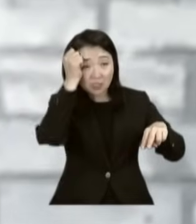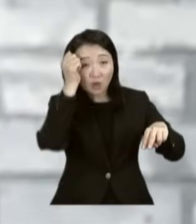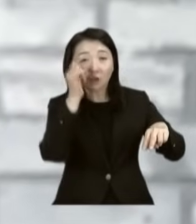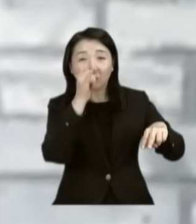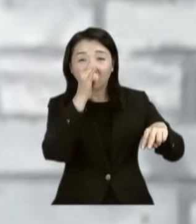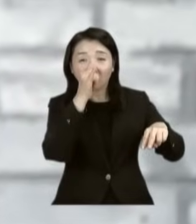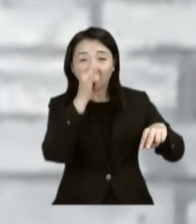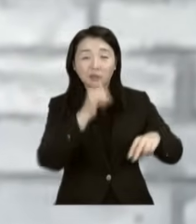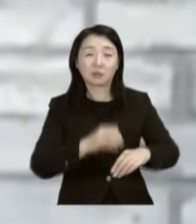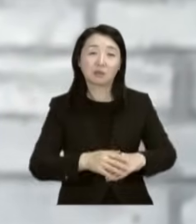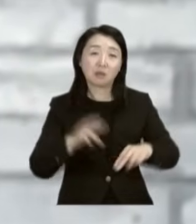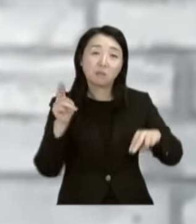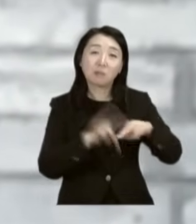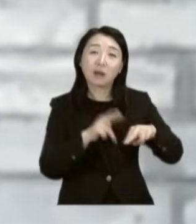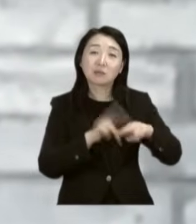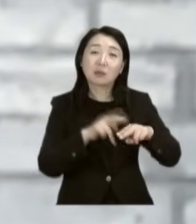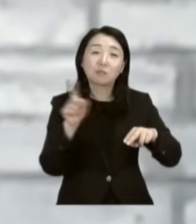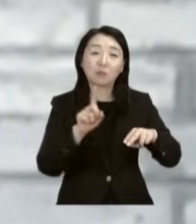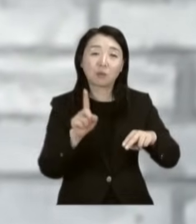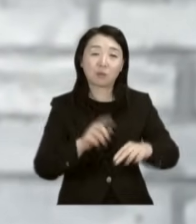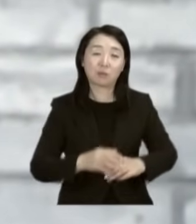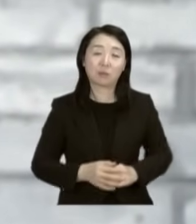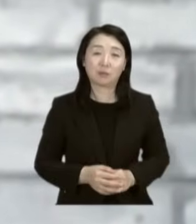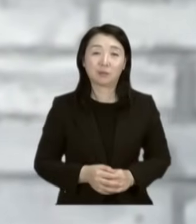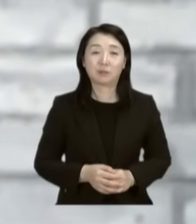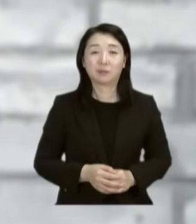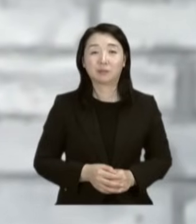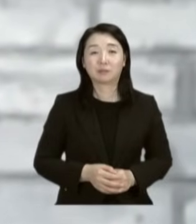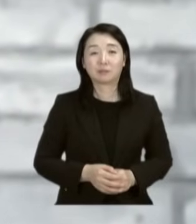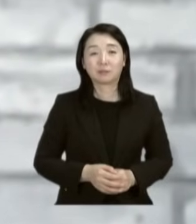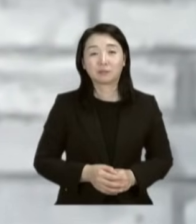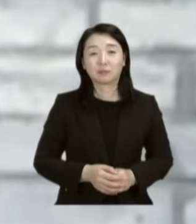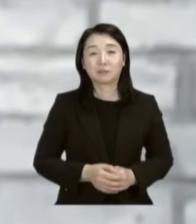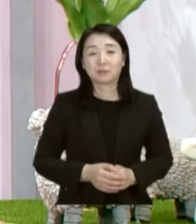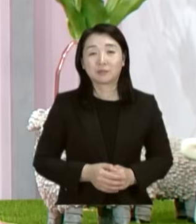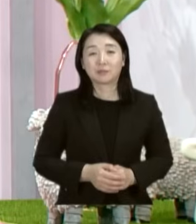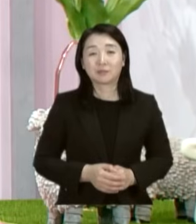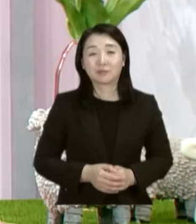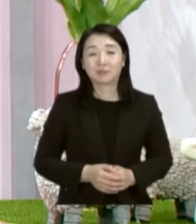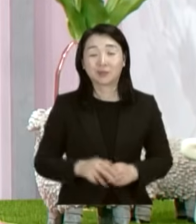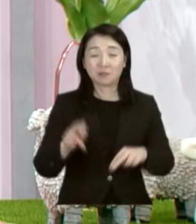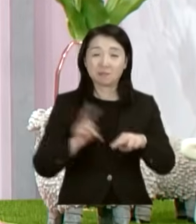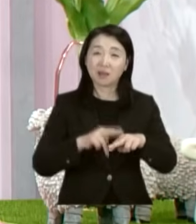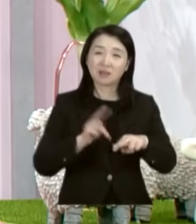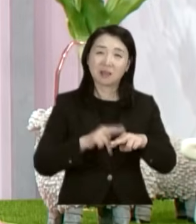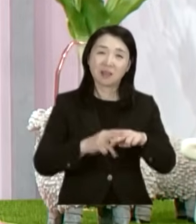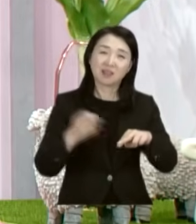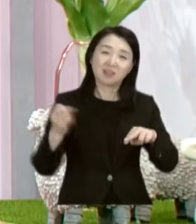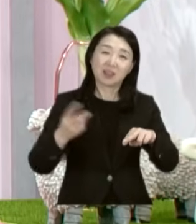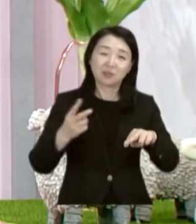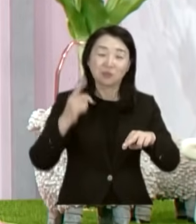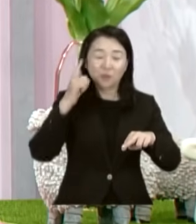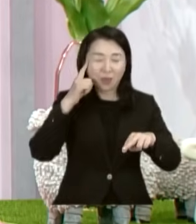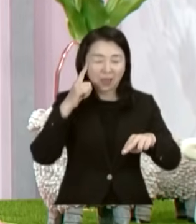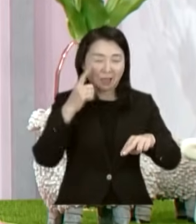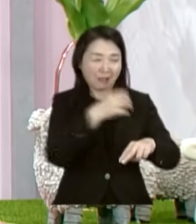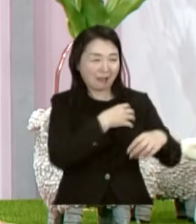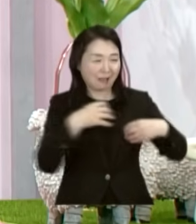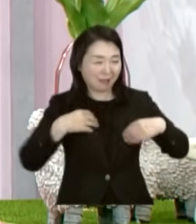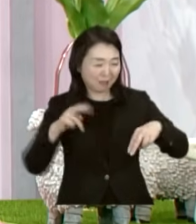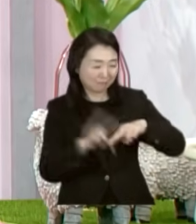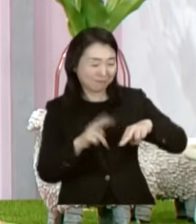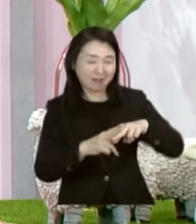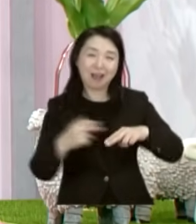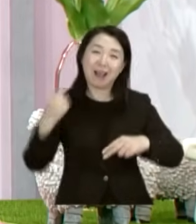나시고 아니 얼마나 맞았기래 오늘 어떤 상태였어요 좀 많이 맞았어요 그냥 골고루 받고